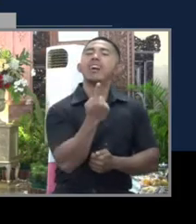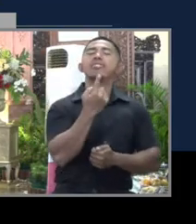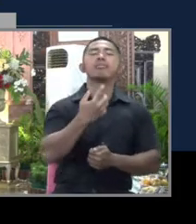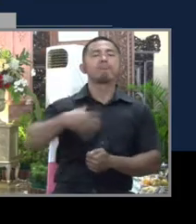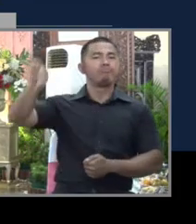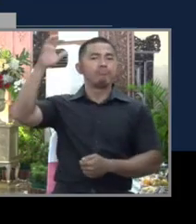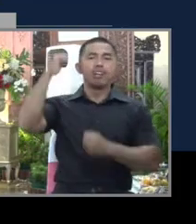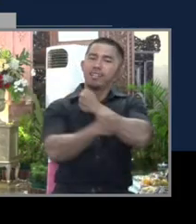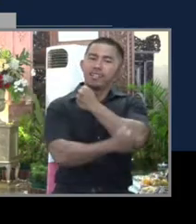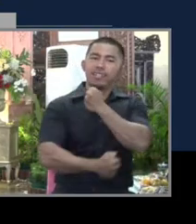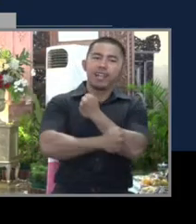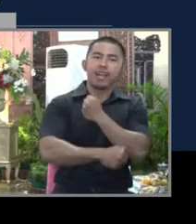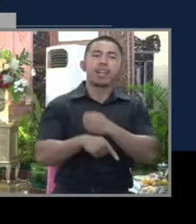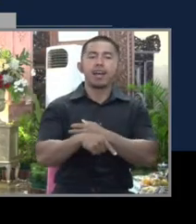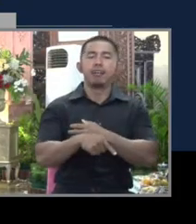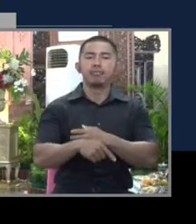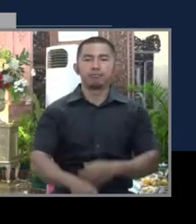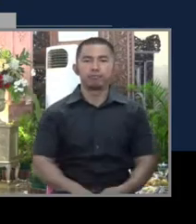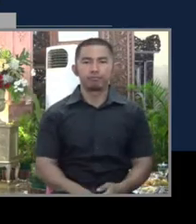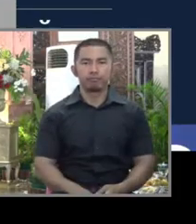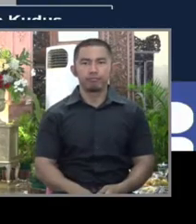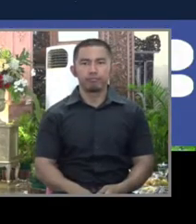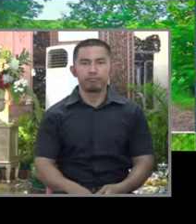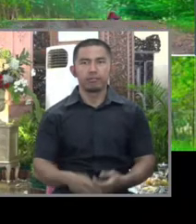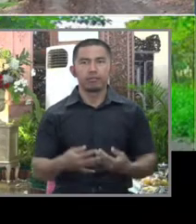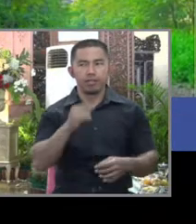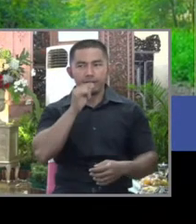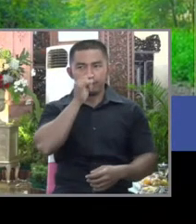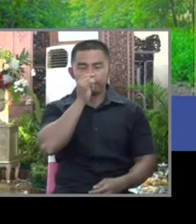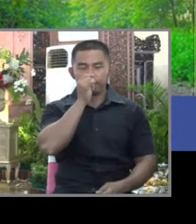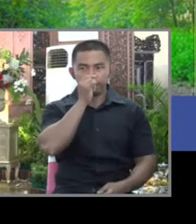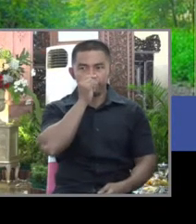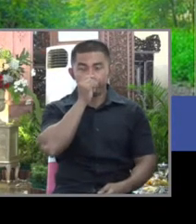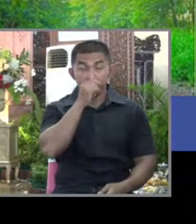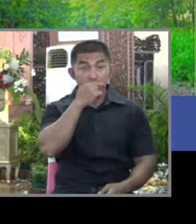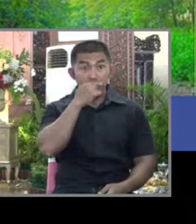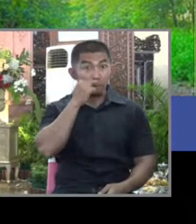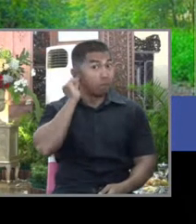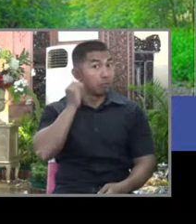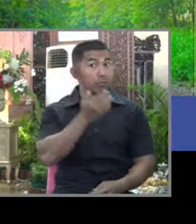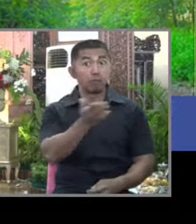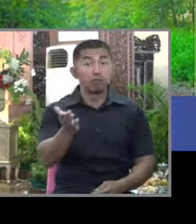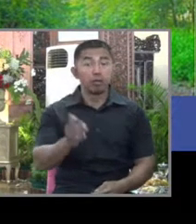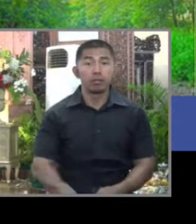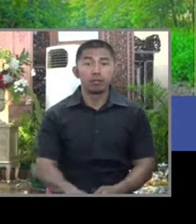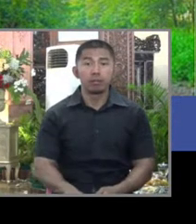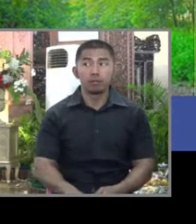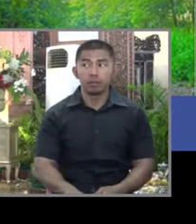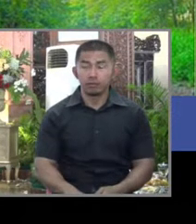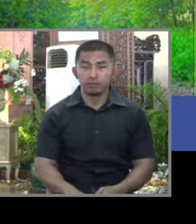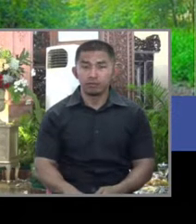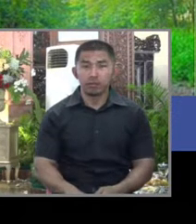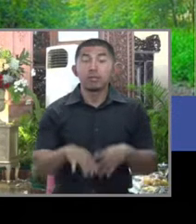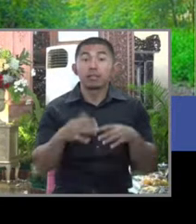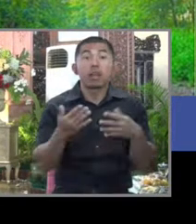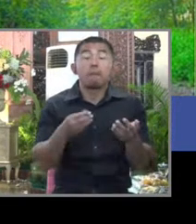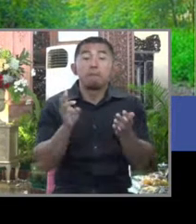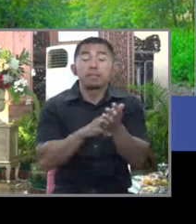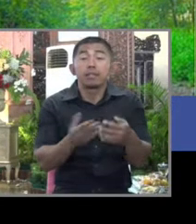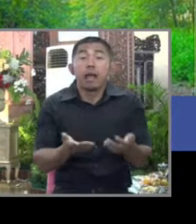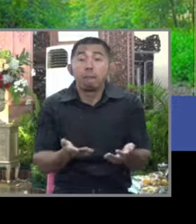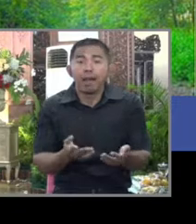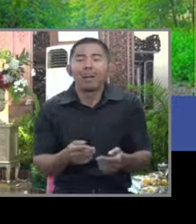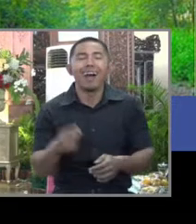di dalam pemerintahan. Lanjut. Oke, Bapak Ibu. Apa sih aduannya? Ah, ini contohnya. Pati.